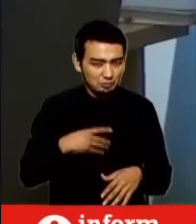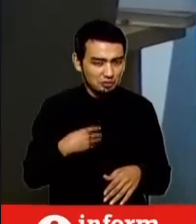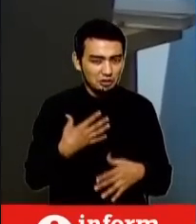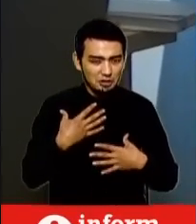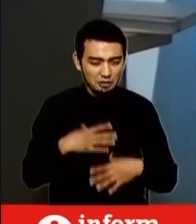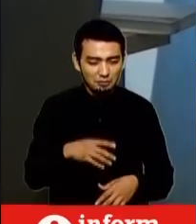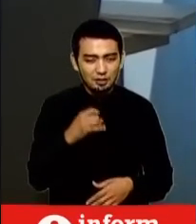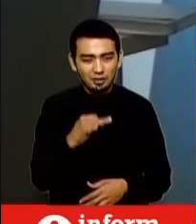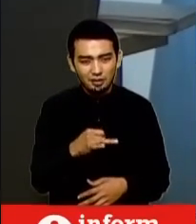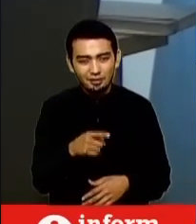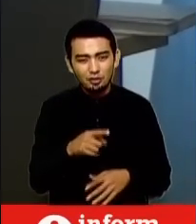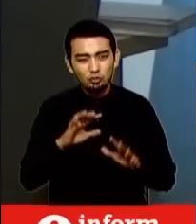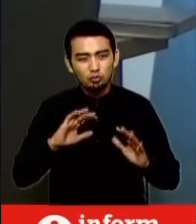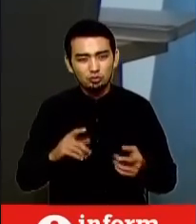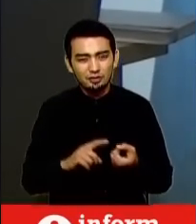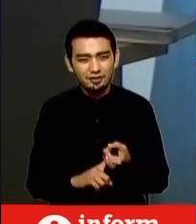жағдай